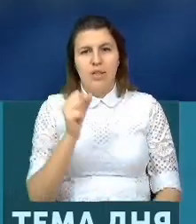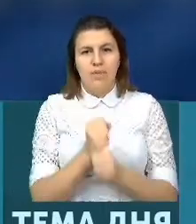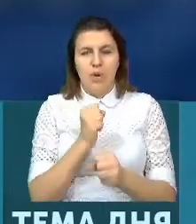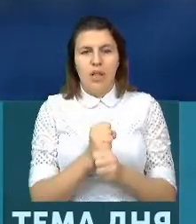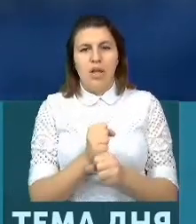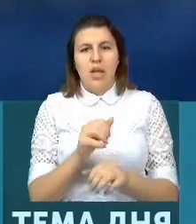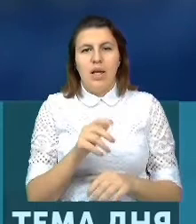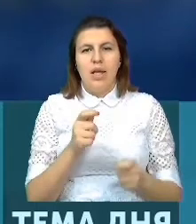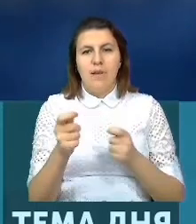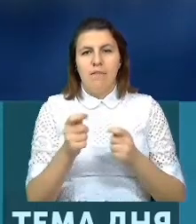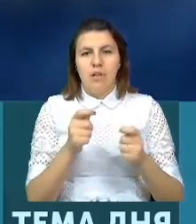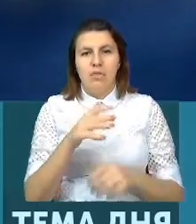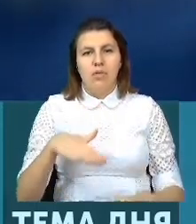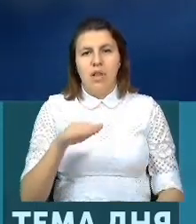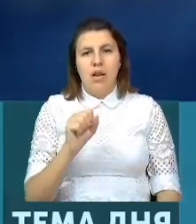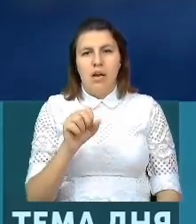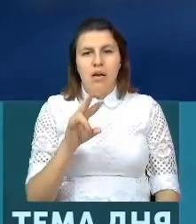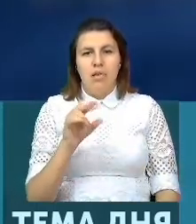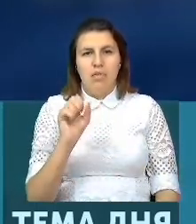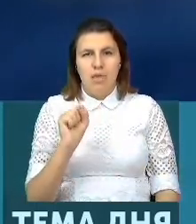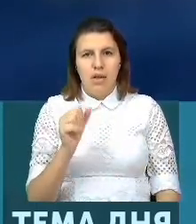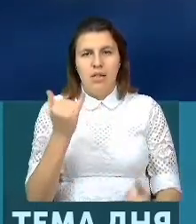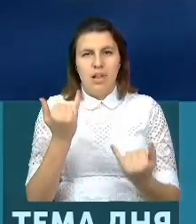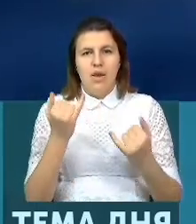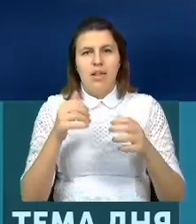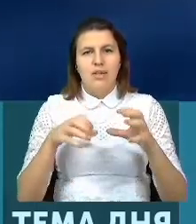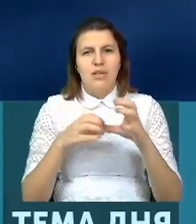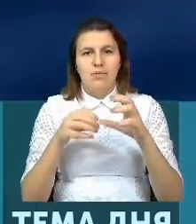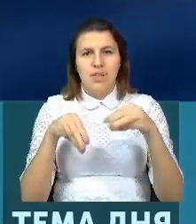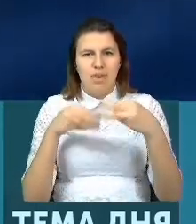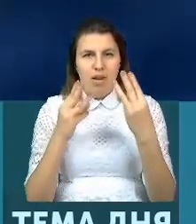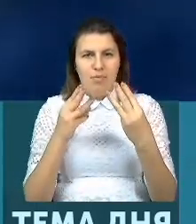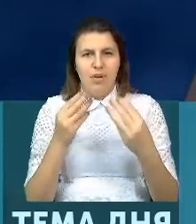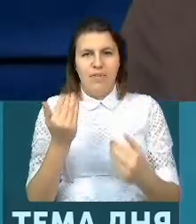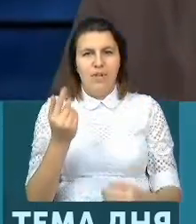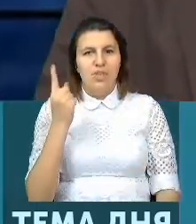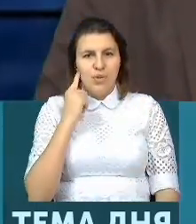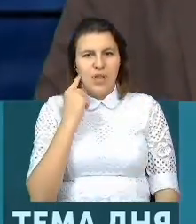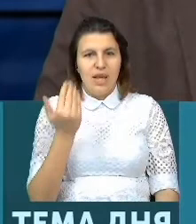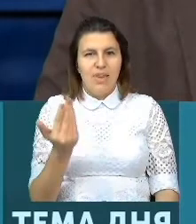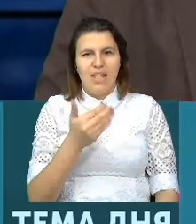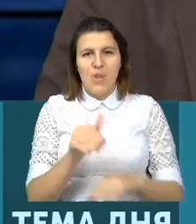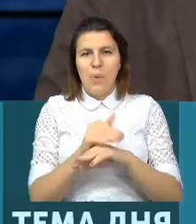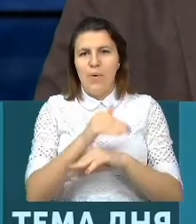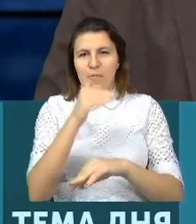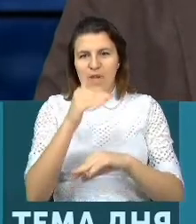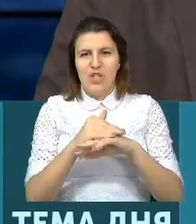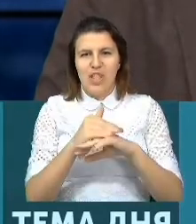Це Анна Авдіянц. Вона зараз з нами на скайп-зв'язку. Пані Анна, чи ви нас чуєте? Доброго вечора. Доброго